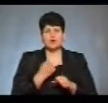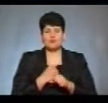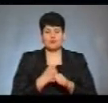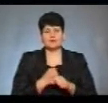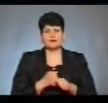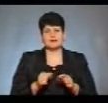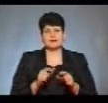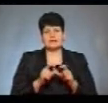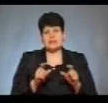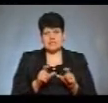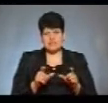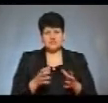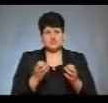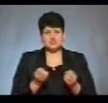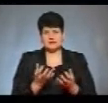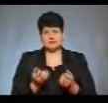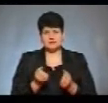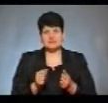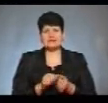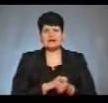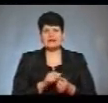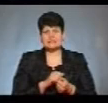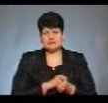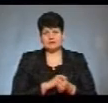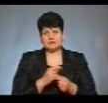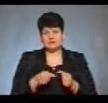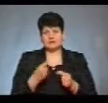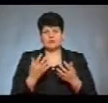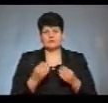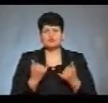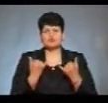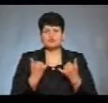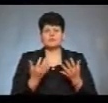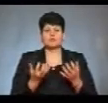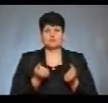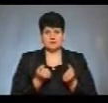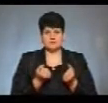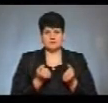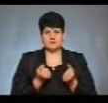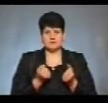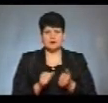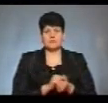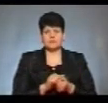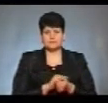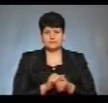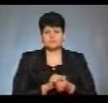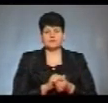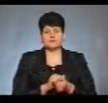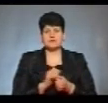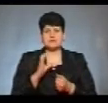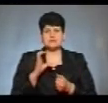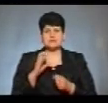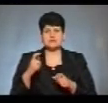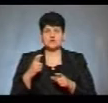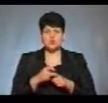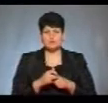дільниці. Ще крім не одержали ми тканину, тканина на днях буде. Це є, сьогодні ми отримали папір, скоби до